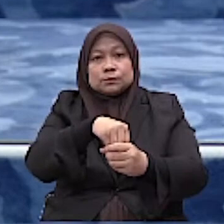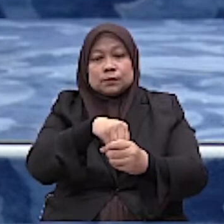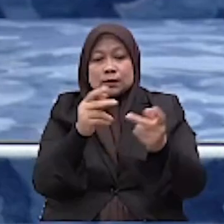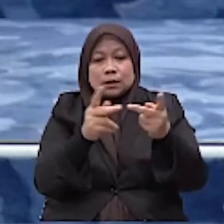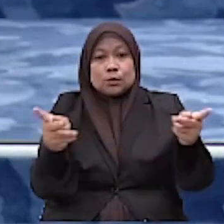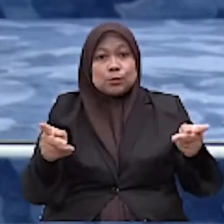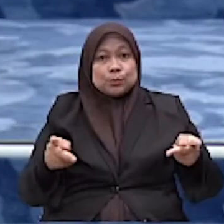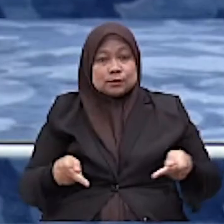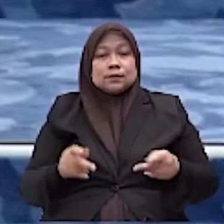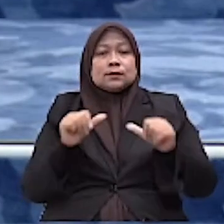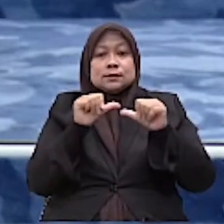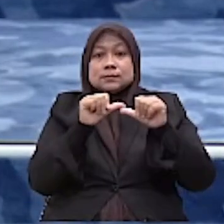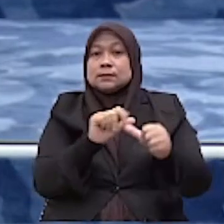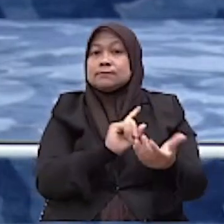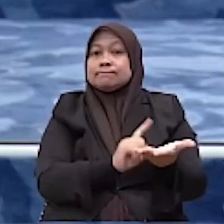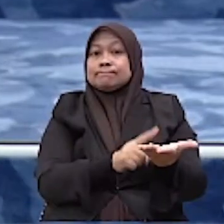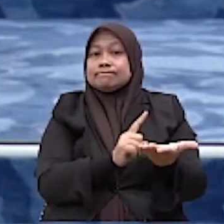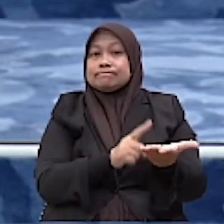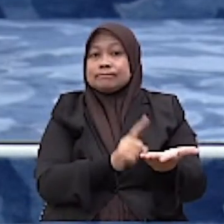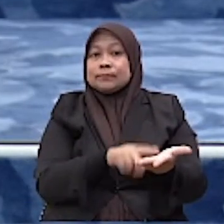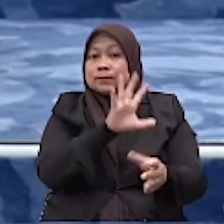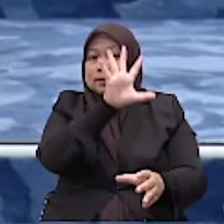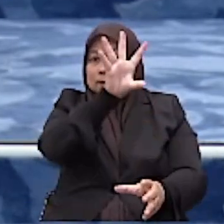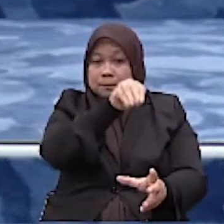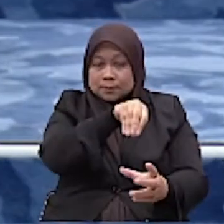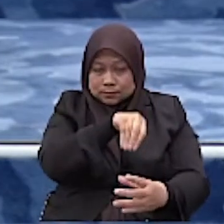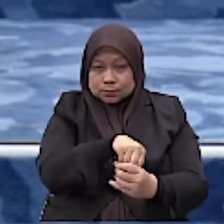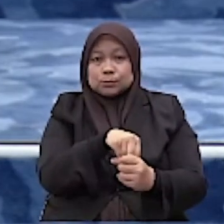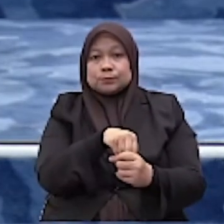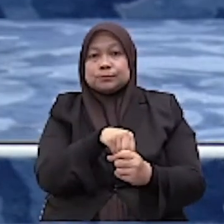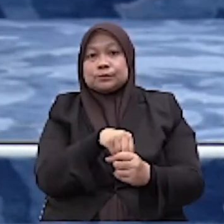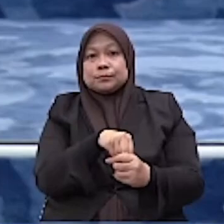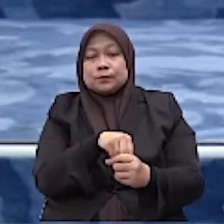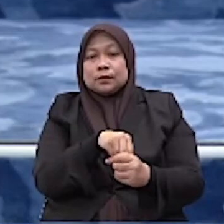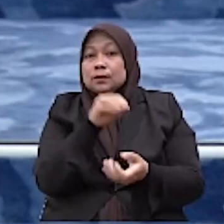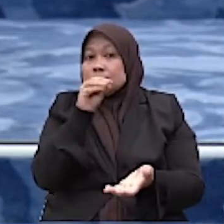kawasan yang masih dirunding termasuk yang disebut